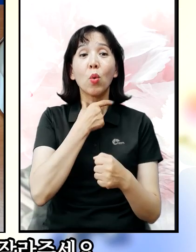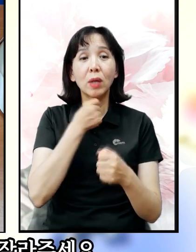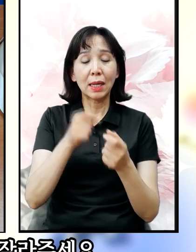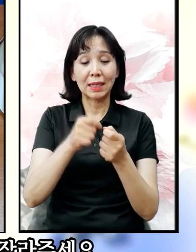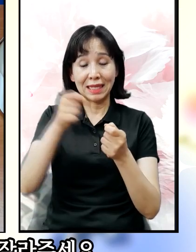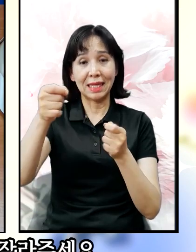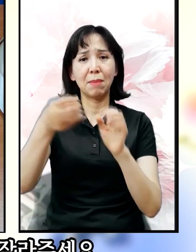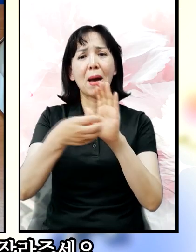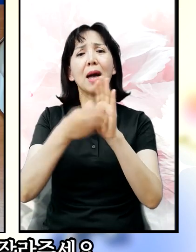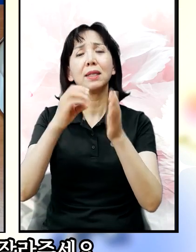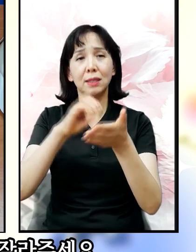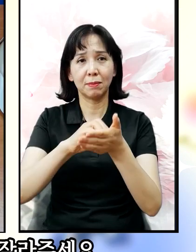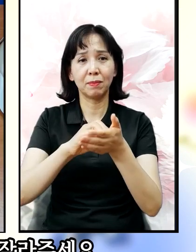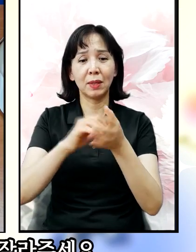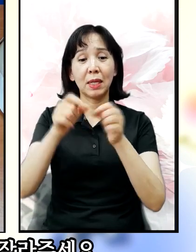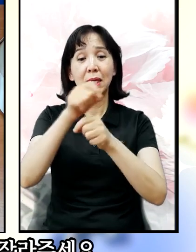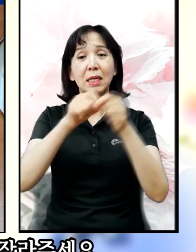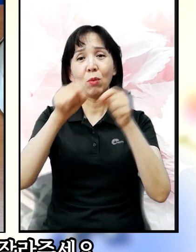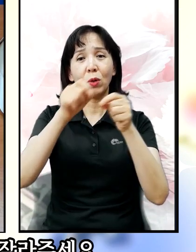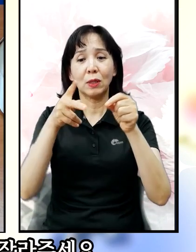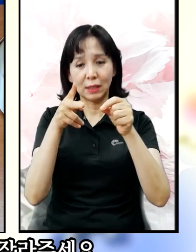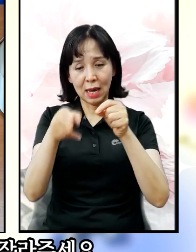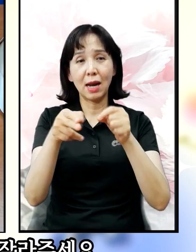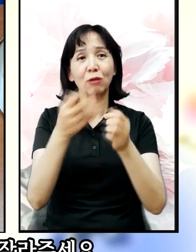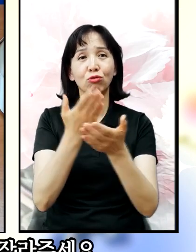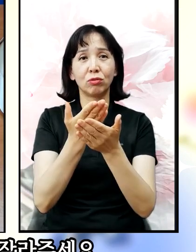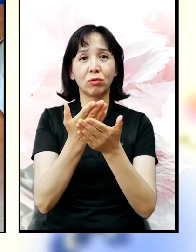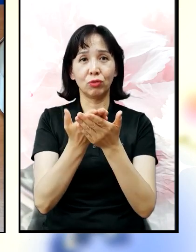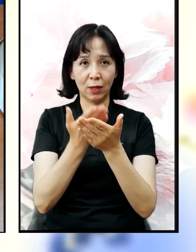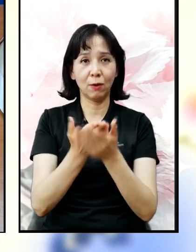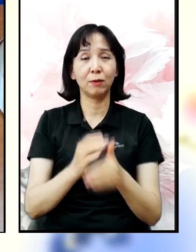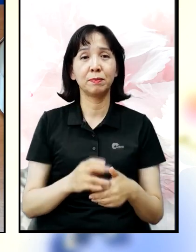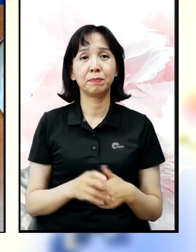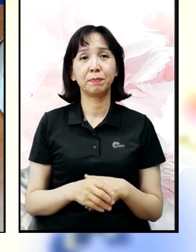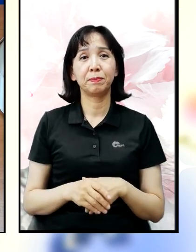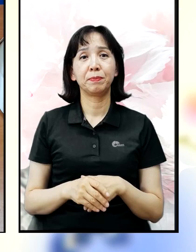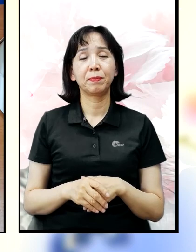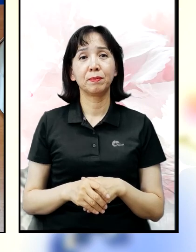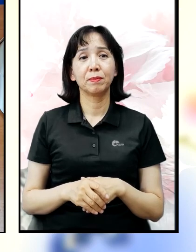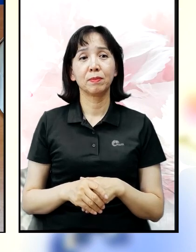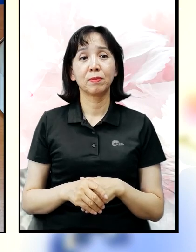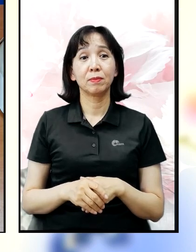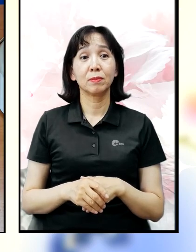그래서 원하는 길이만큼 리본을 잘라주세요.